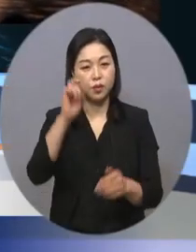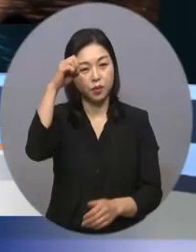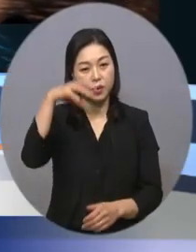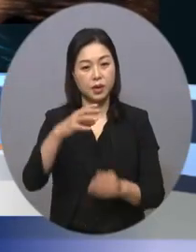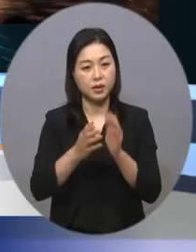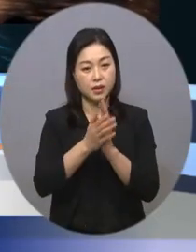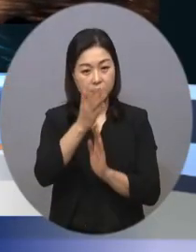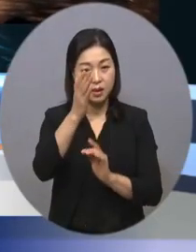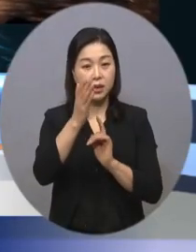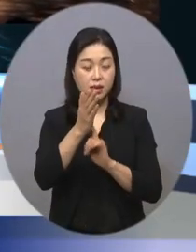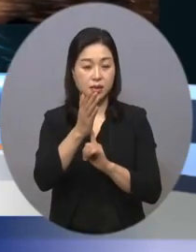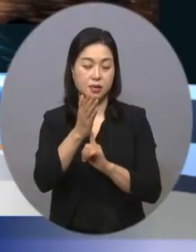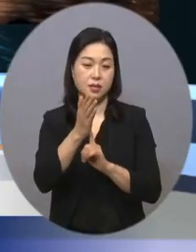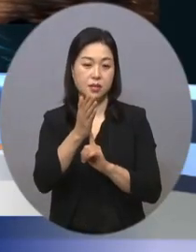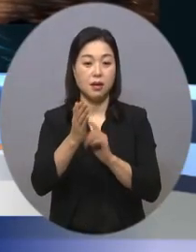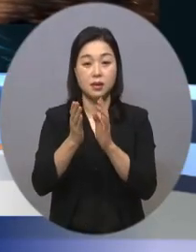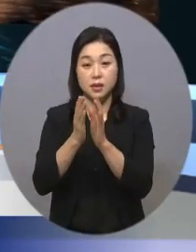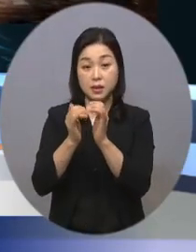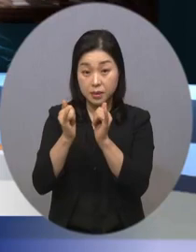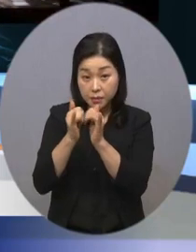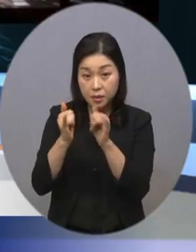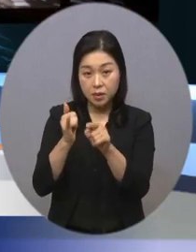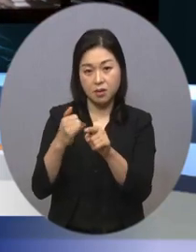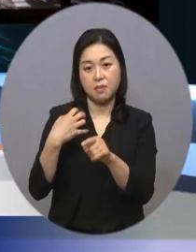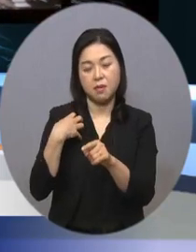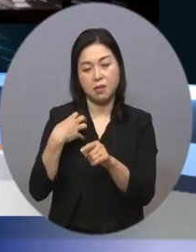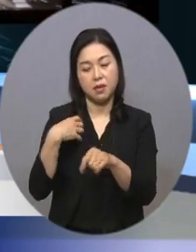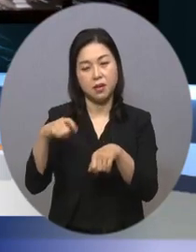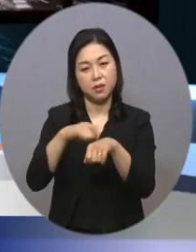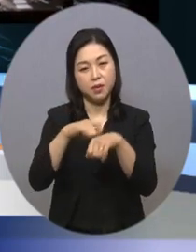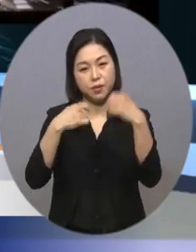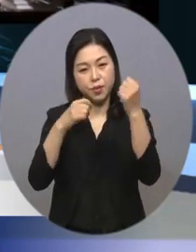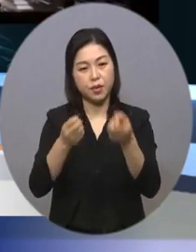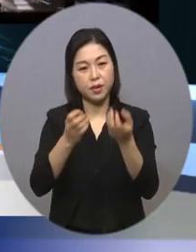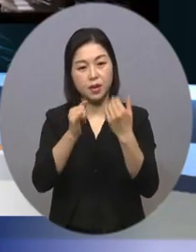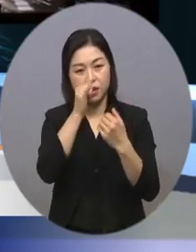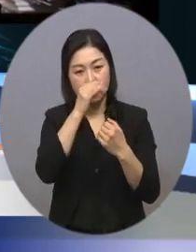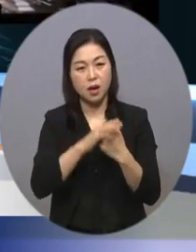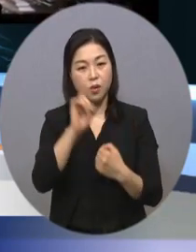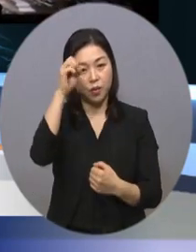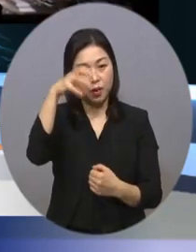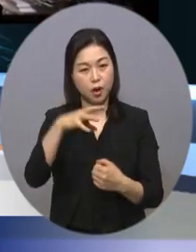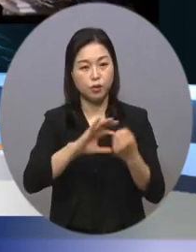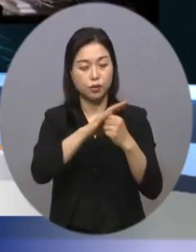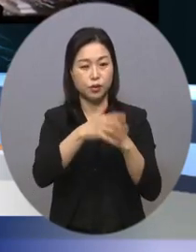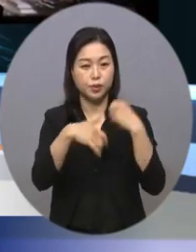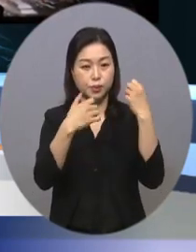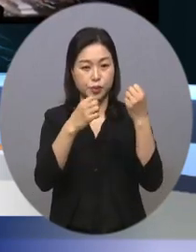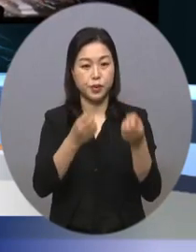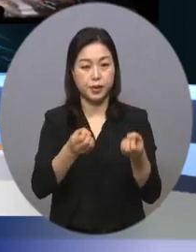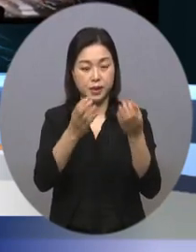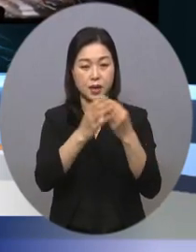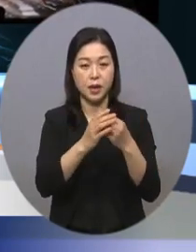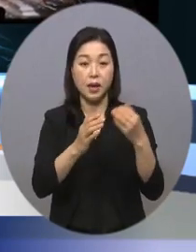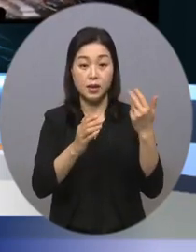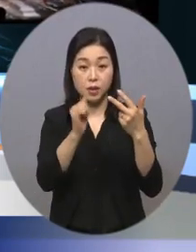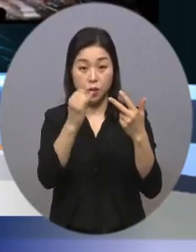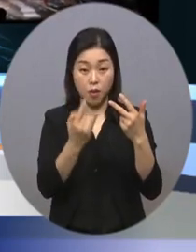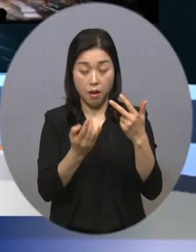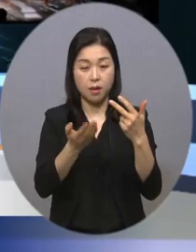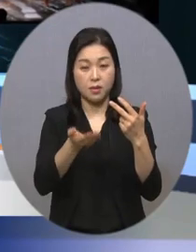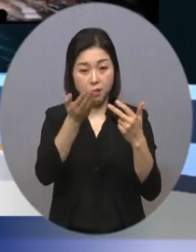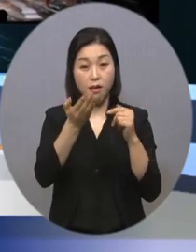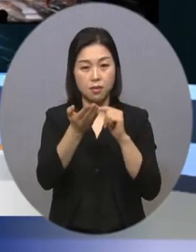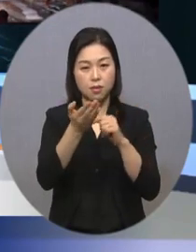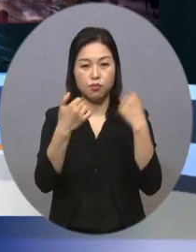시민들이 주도하는 특별한 무용제가 있습니다. 고양 국제 무용제인데요. 7회를 넘긴 무용제가 더 성장할